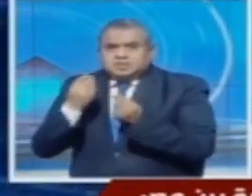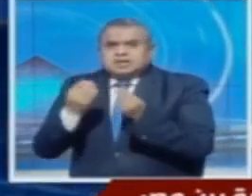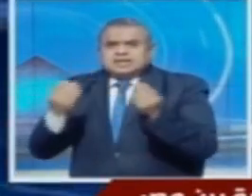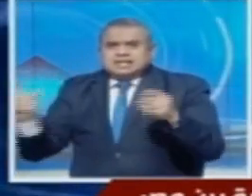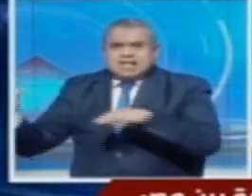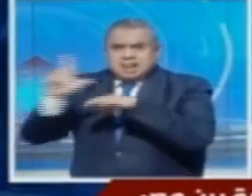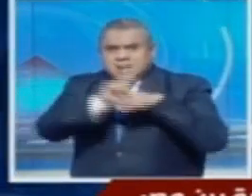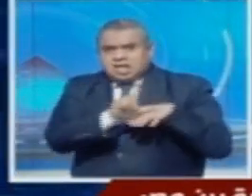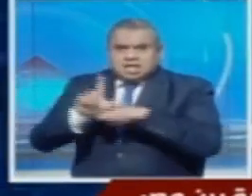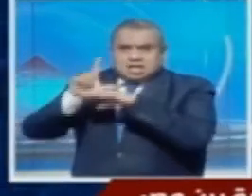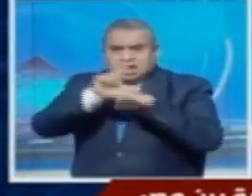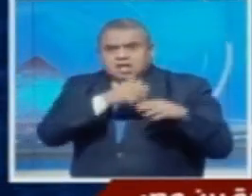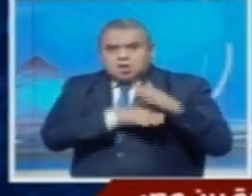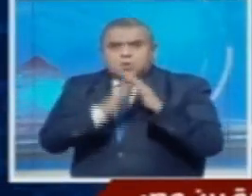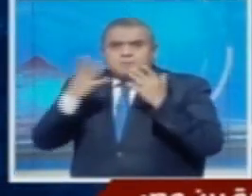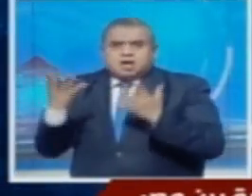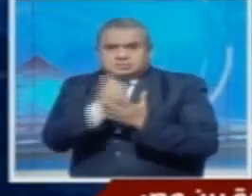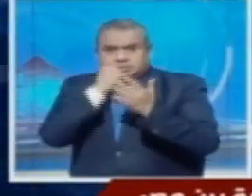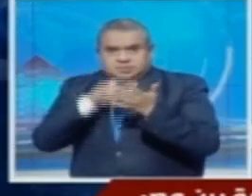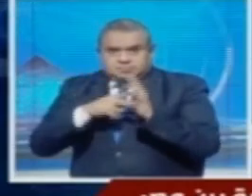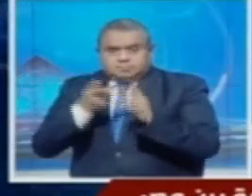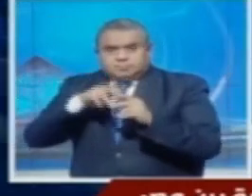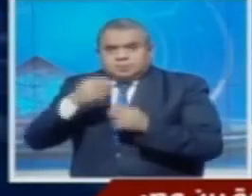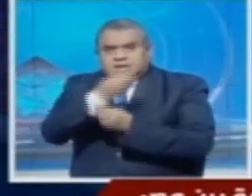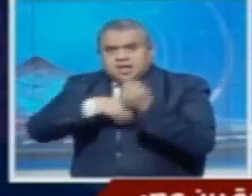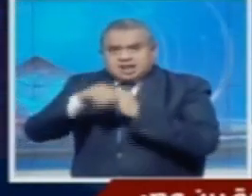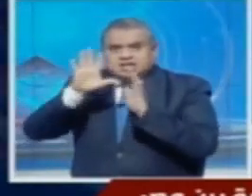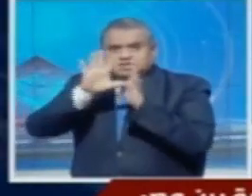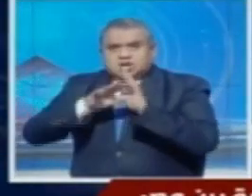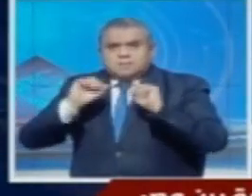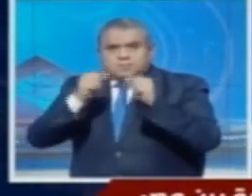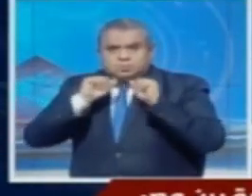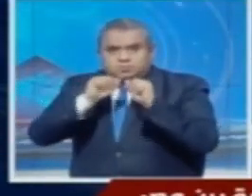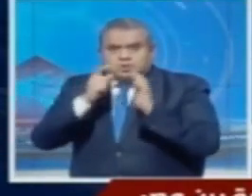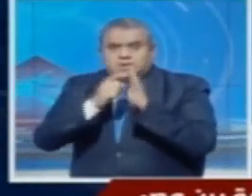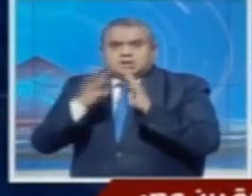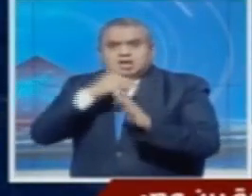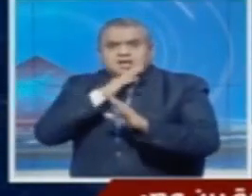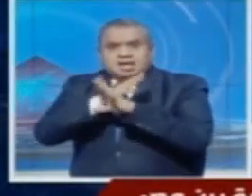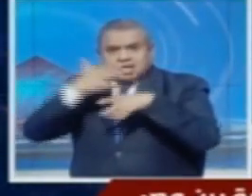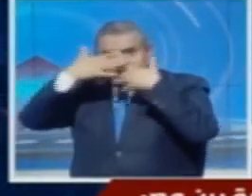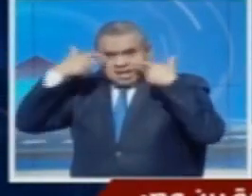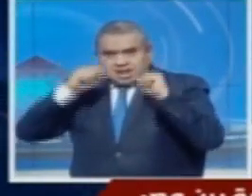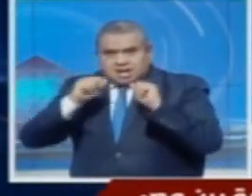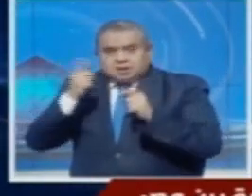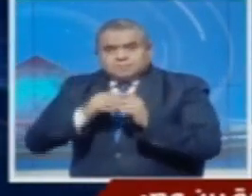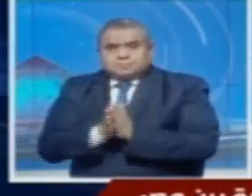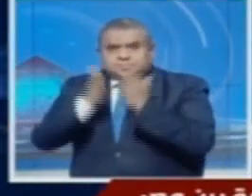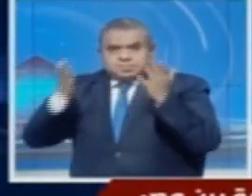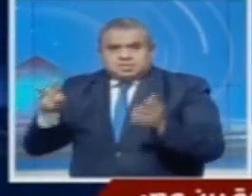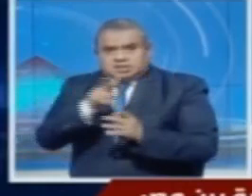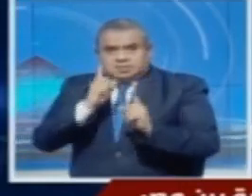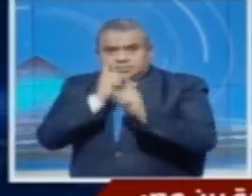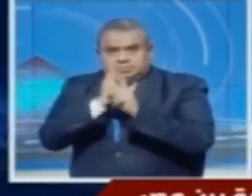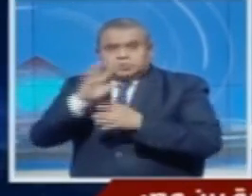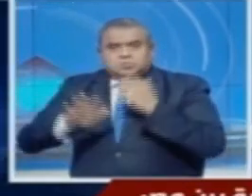من اللاجئين على أرض مصر وكذلك منع الهجرة غير الشرعية ومكافحة الإرهاب. كما استعرض اللقاء